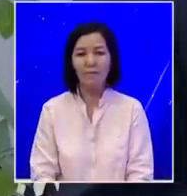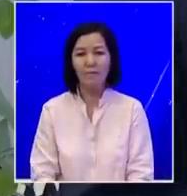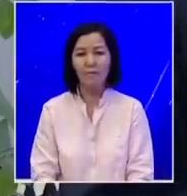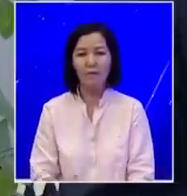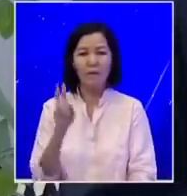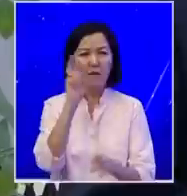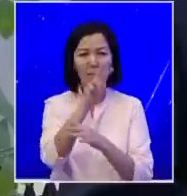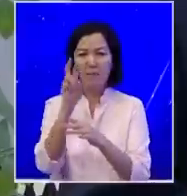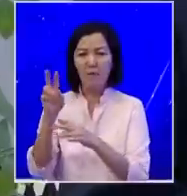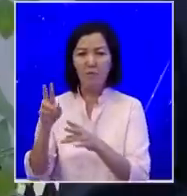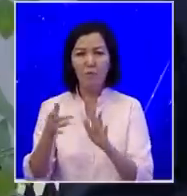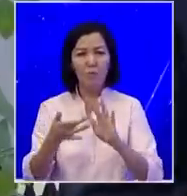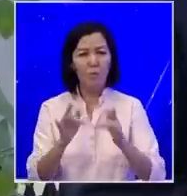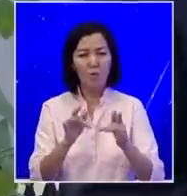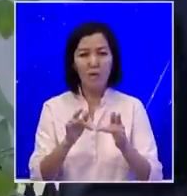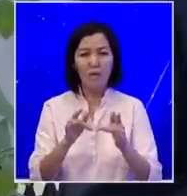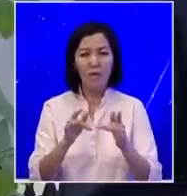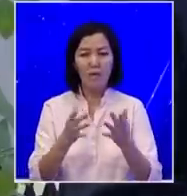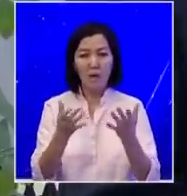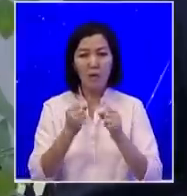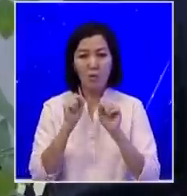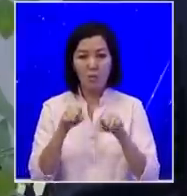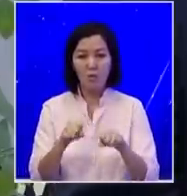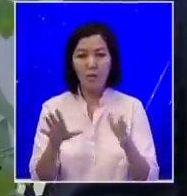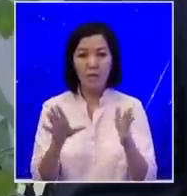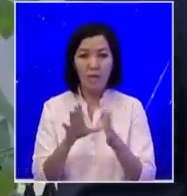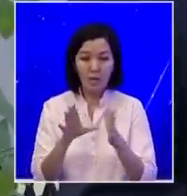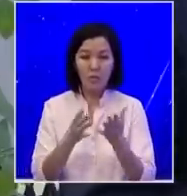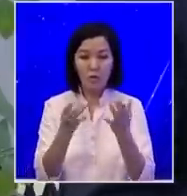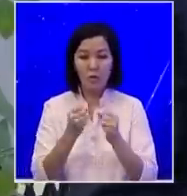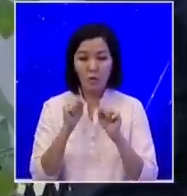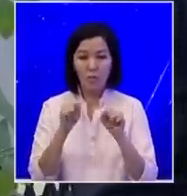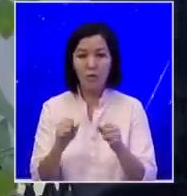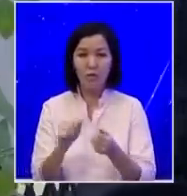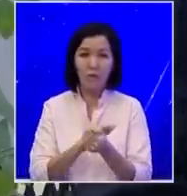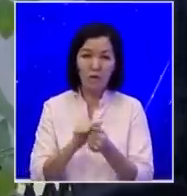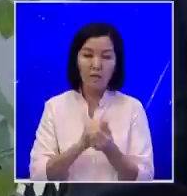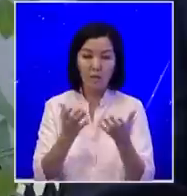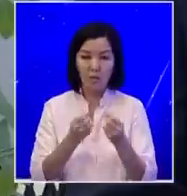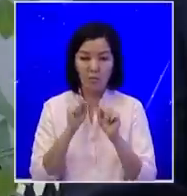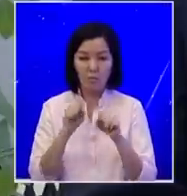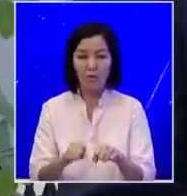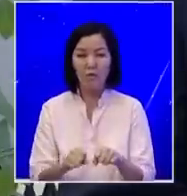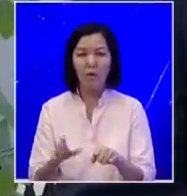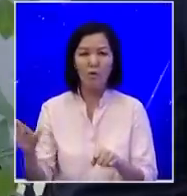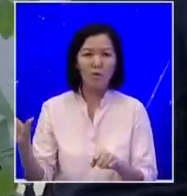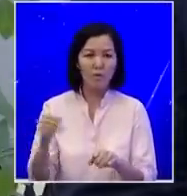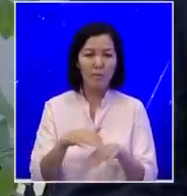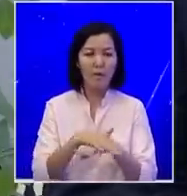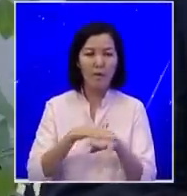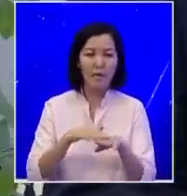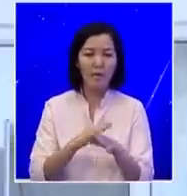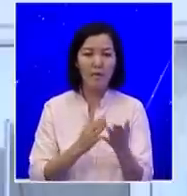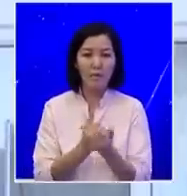жоқ, онлайн түрде де алуға болады. Қағаз электрондық түрінде алуға болады, қағаз жүзінде де алуға болады. Осының бәрі халыққа жасалып